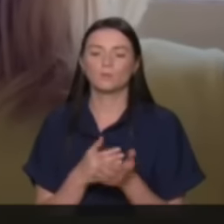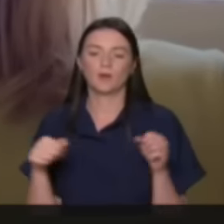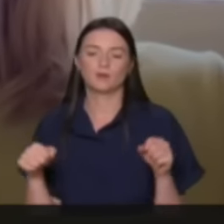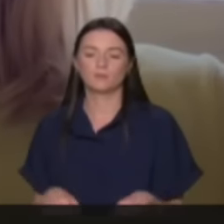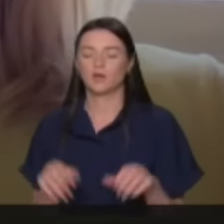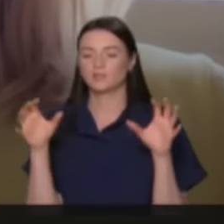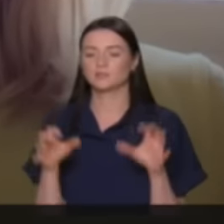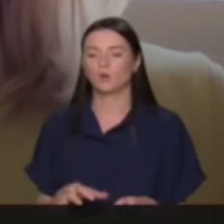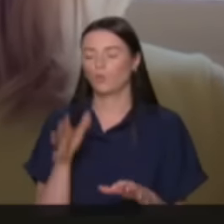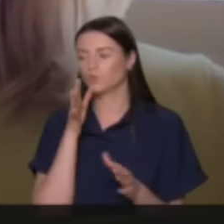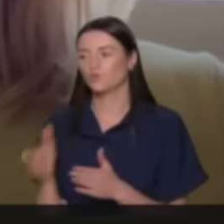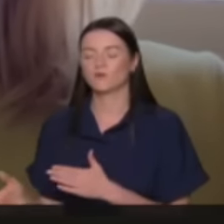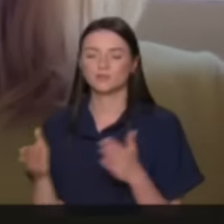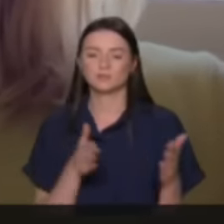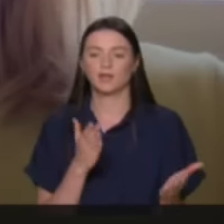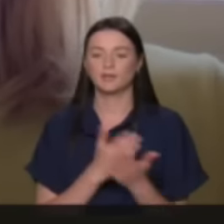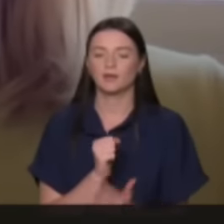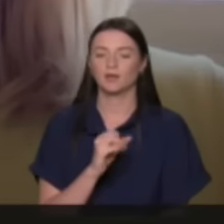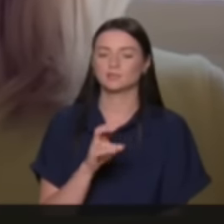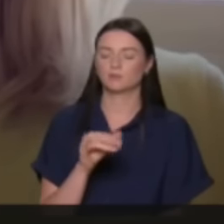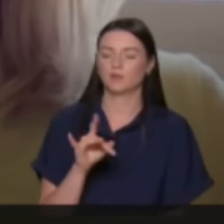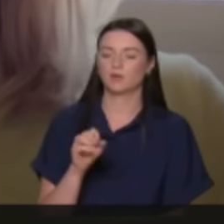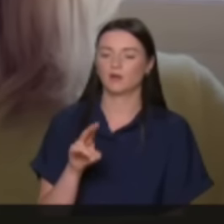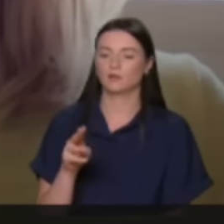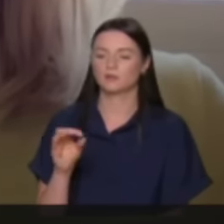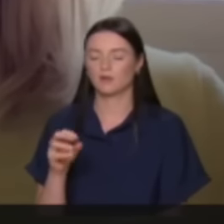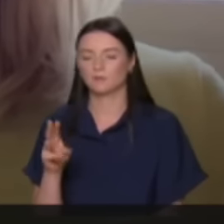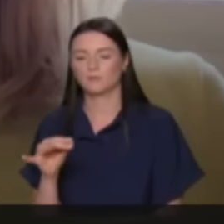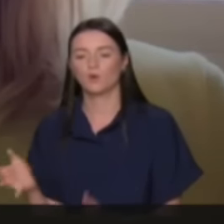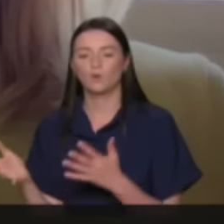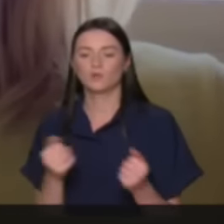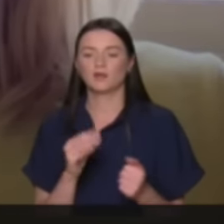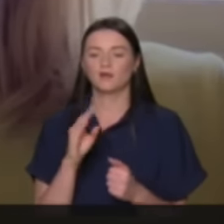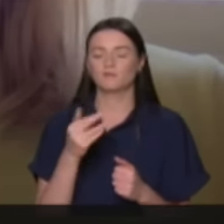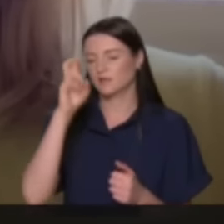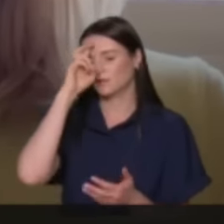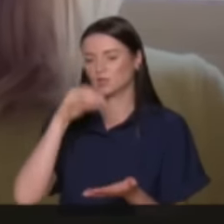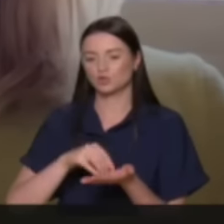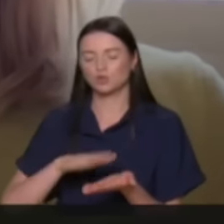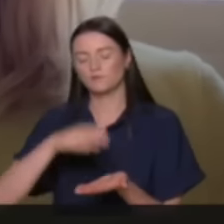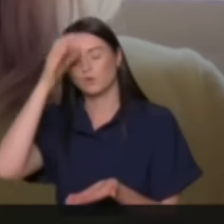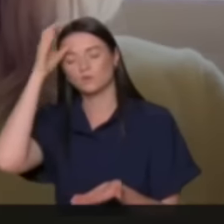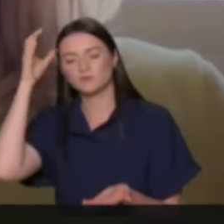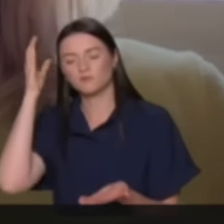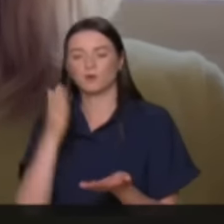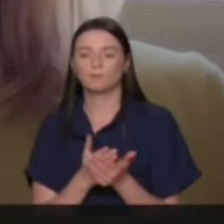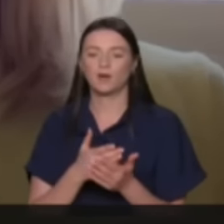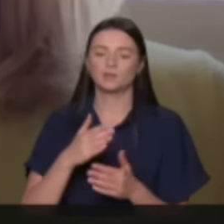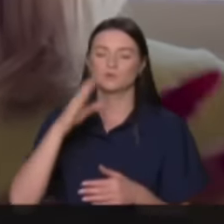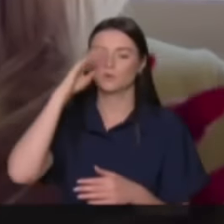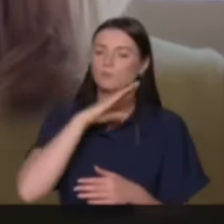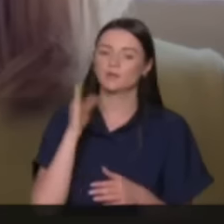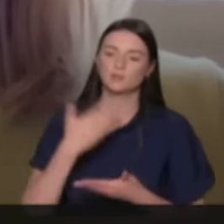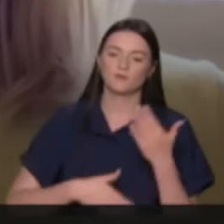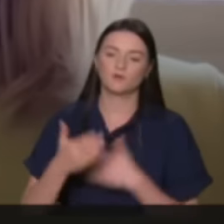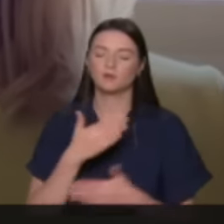на відстрочку, є аспірантами, отримали витяги з єдиного державного реєстру освіти, мають батьків інвалідів, якщо